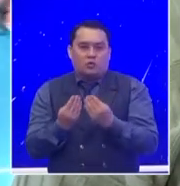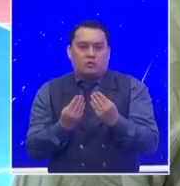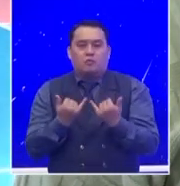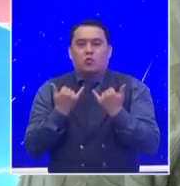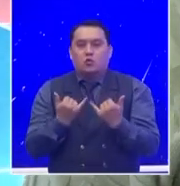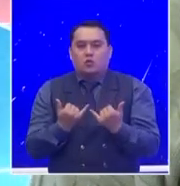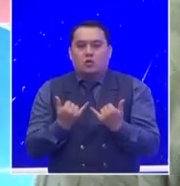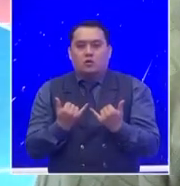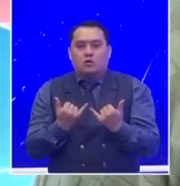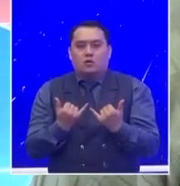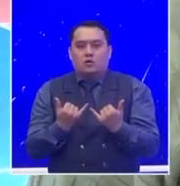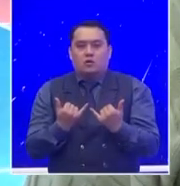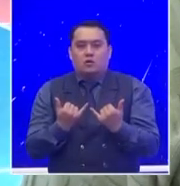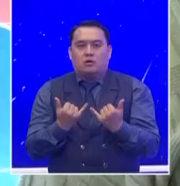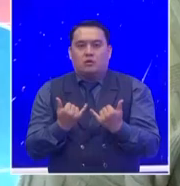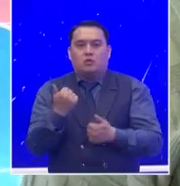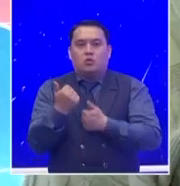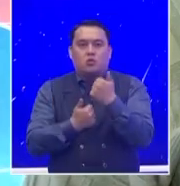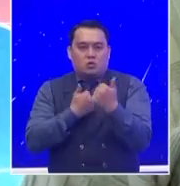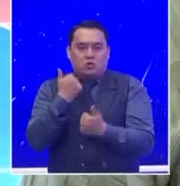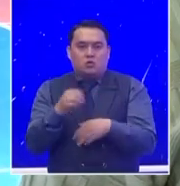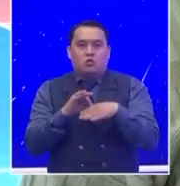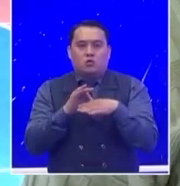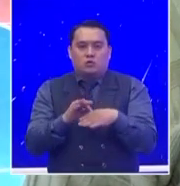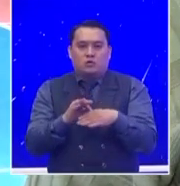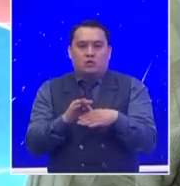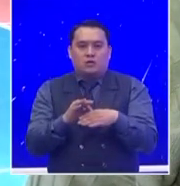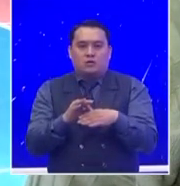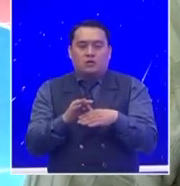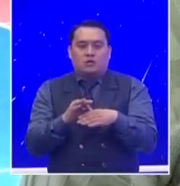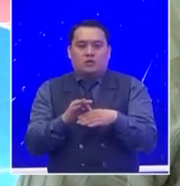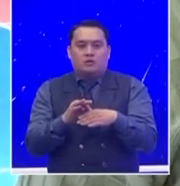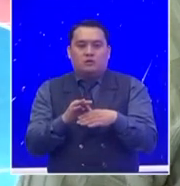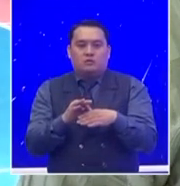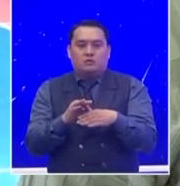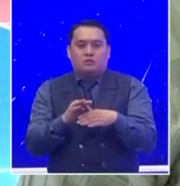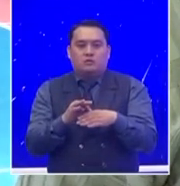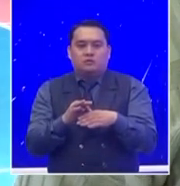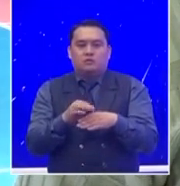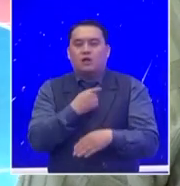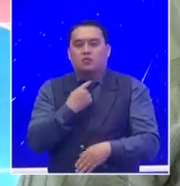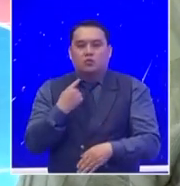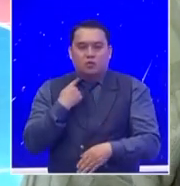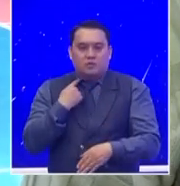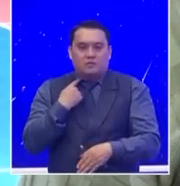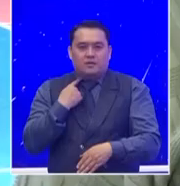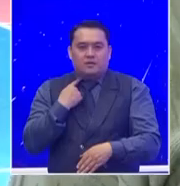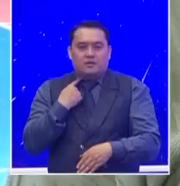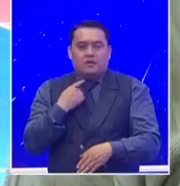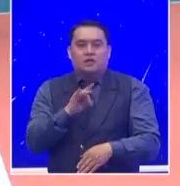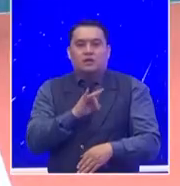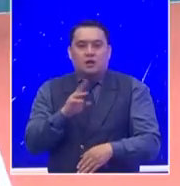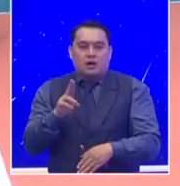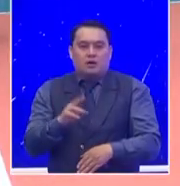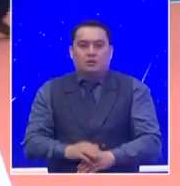міне турнир өтіп жатыр жаңағы. Ол енді жаңғыз осы жаталлығын демесі жаңағы республика шықса